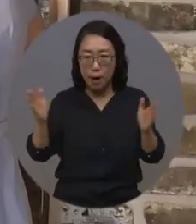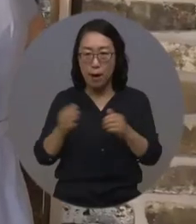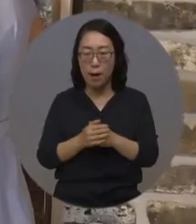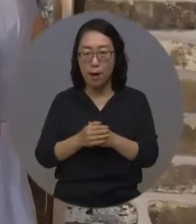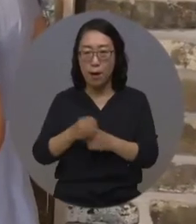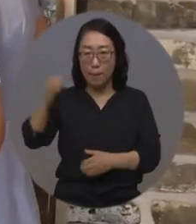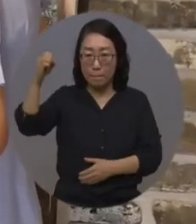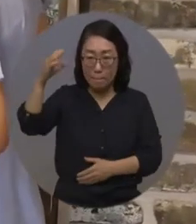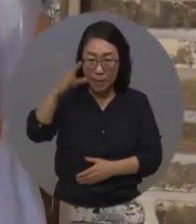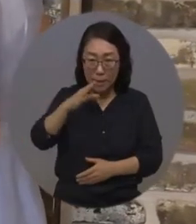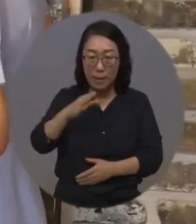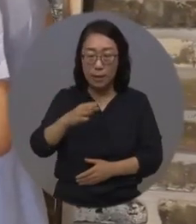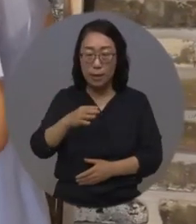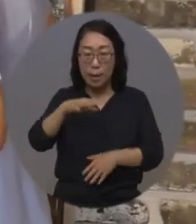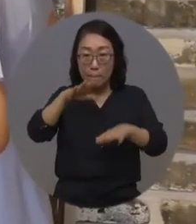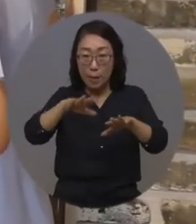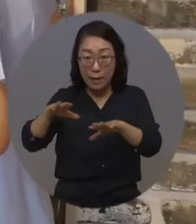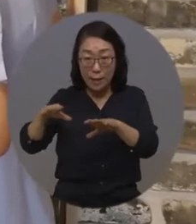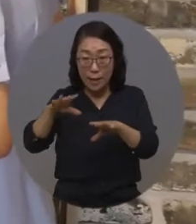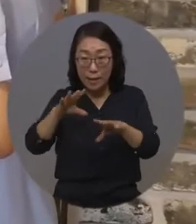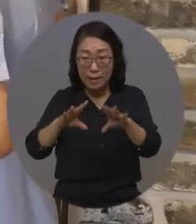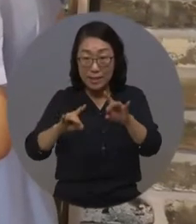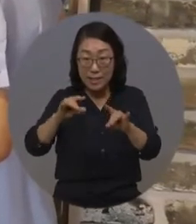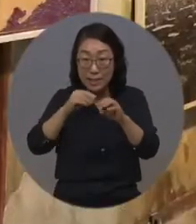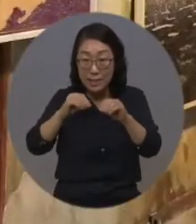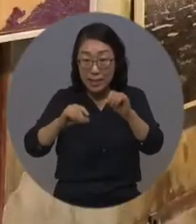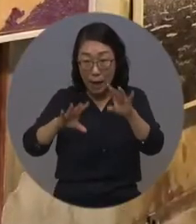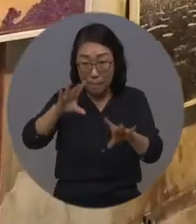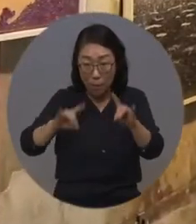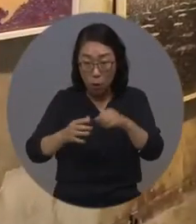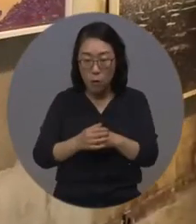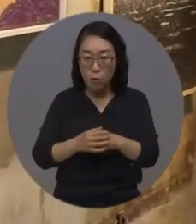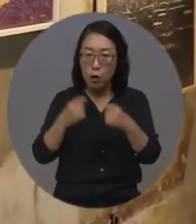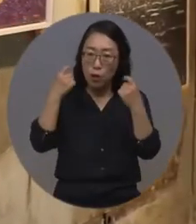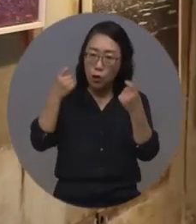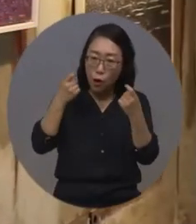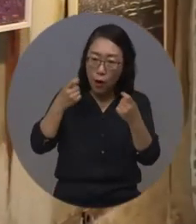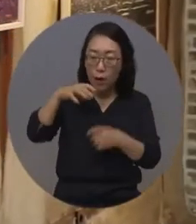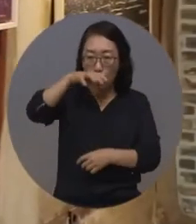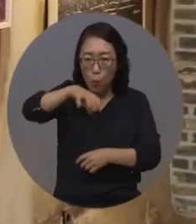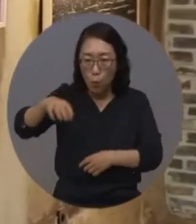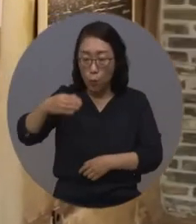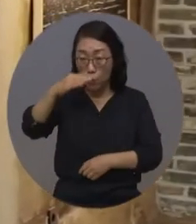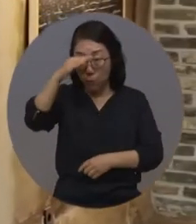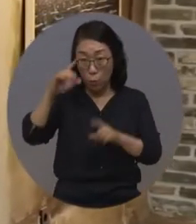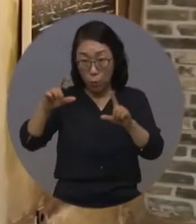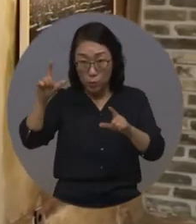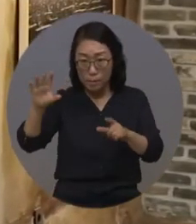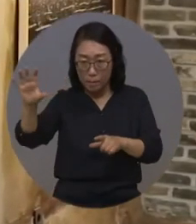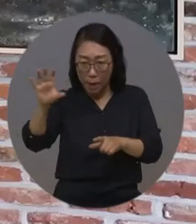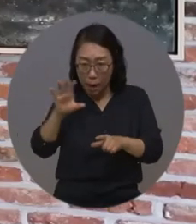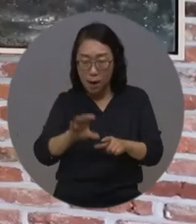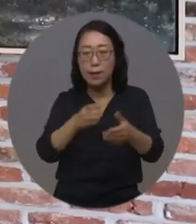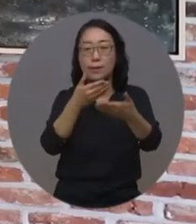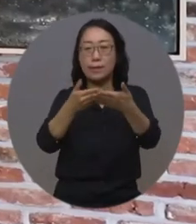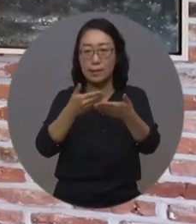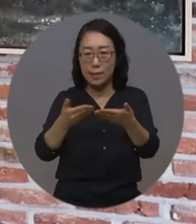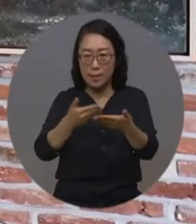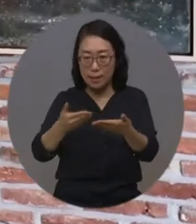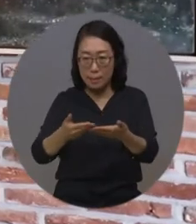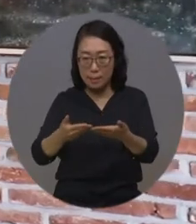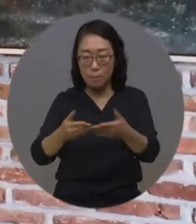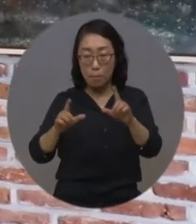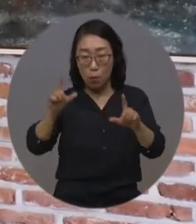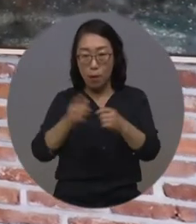있는 이번 전시회는 작가가 평소 다니던 여행지에서 만난 갯벌 풍경을 화폭에 담아낸 작품이 오는